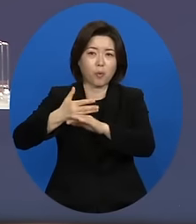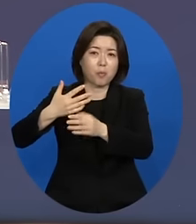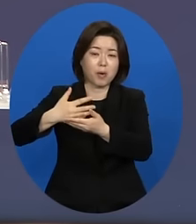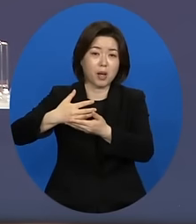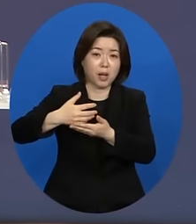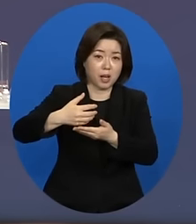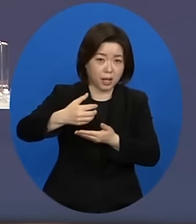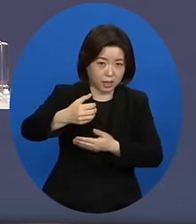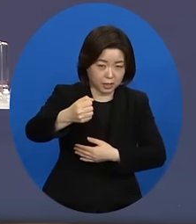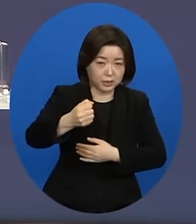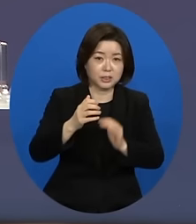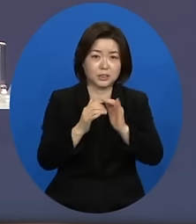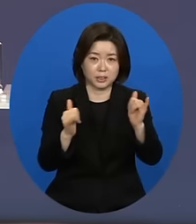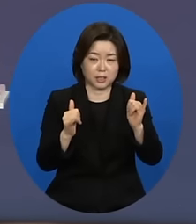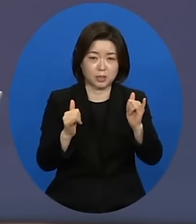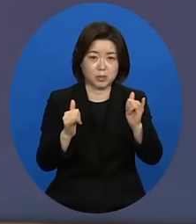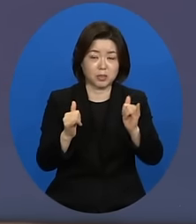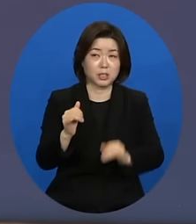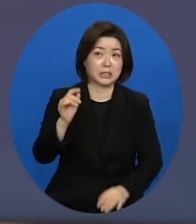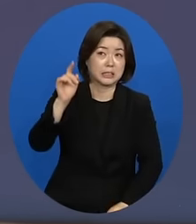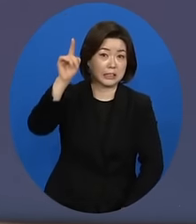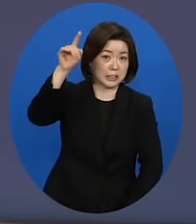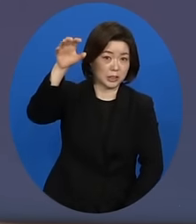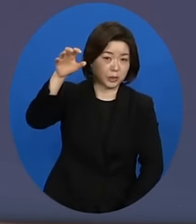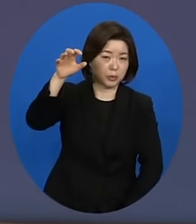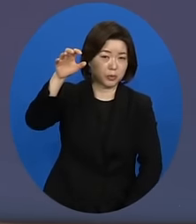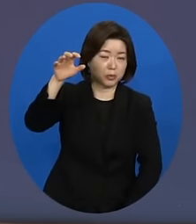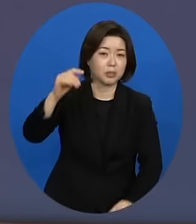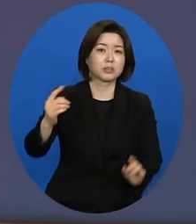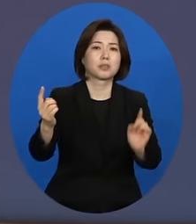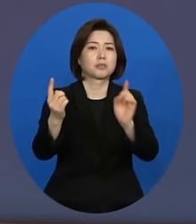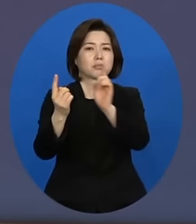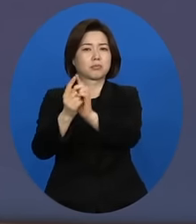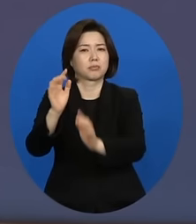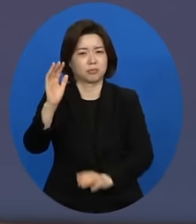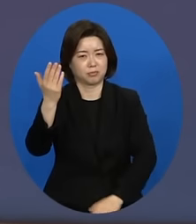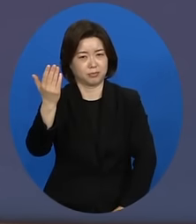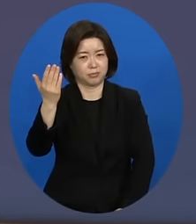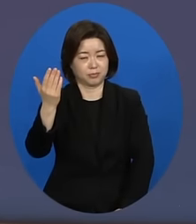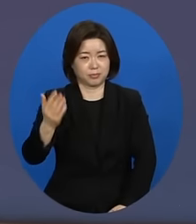사람들을 천국에서 만나시게 될 것입니다.